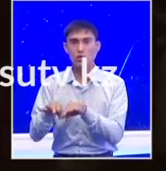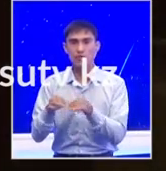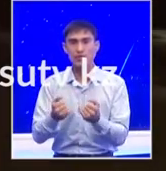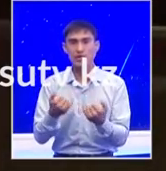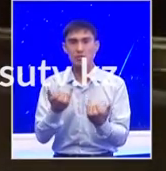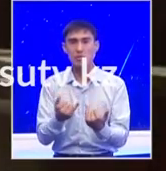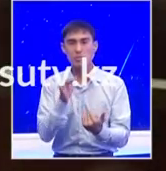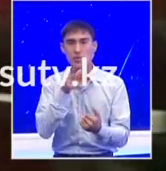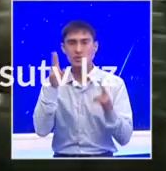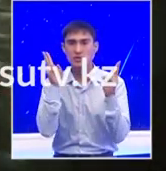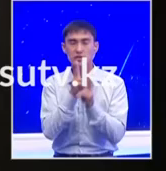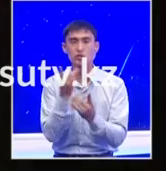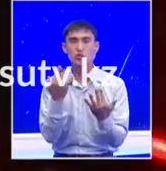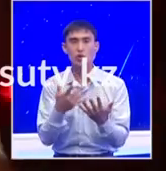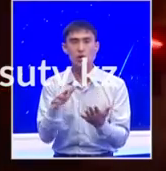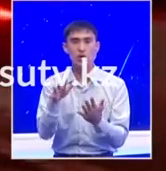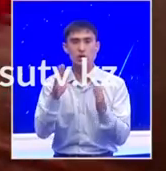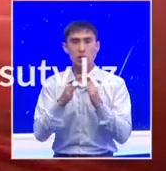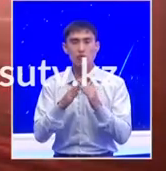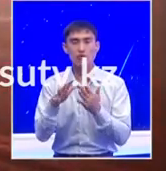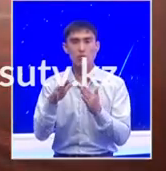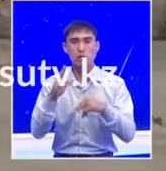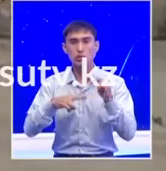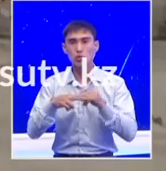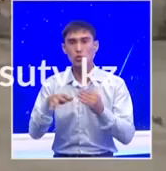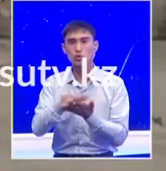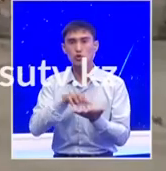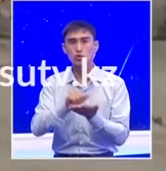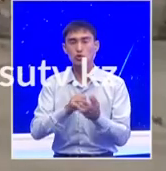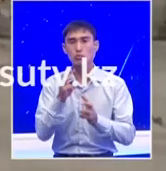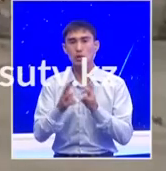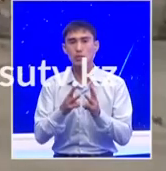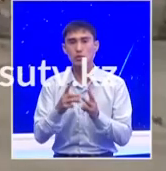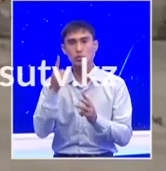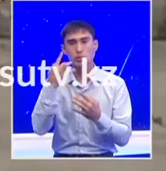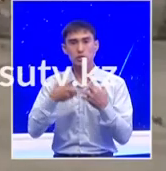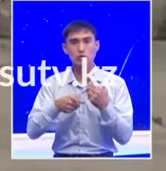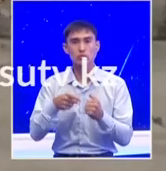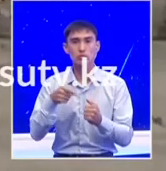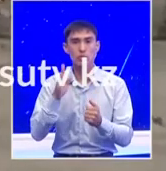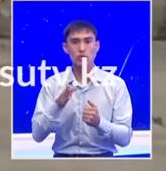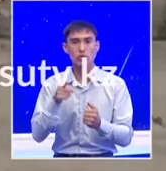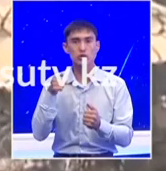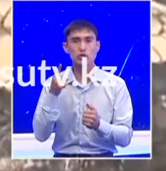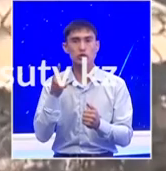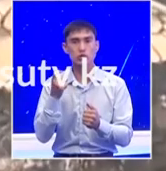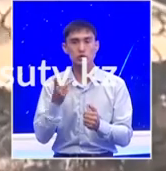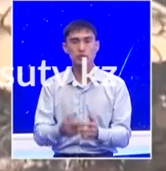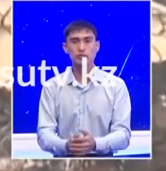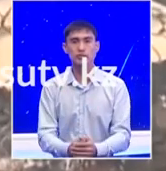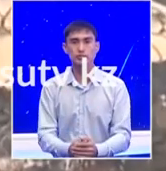момент неизвестно, сколько домов и построек уничтожило пламя, однако предполагается, что счет пойдет на сотни.